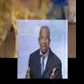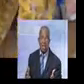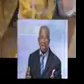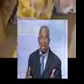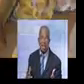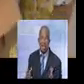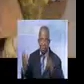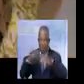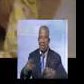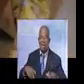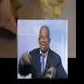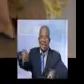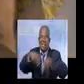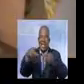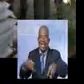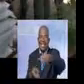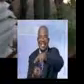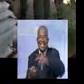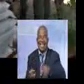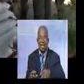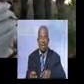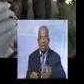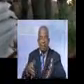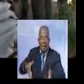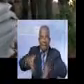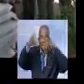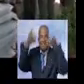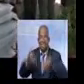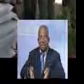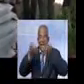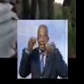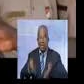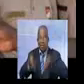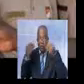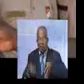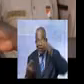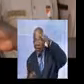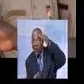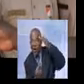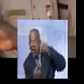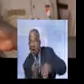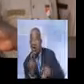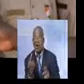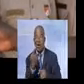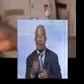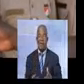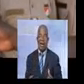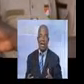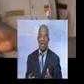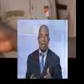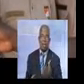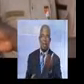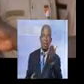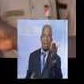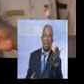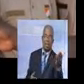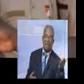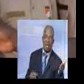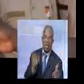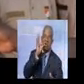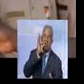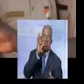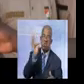d'Ivoire qui ont fait l'objet de saisies par le lieutenant Nandu Frédéric et ses hommes. À chaque fois qu'on arrête un camion ou bien un car